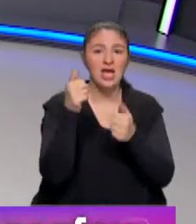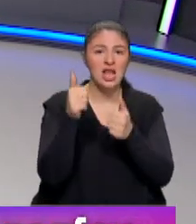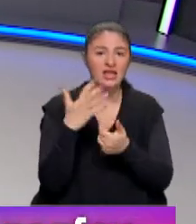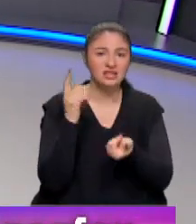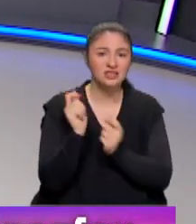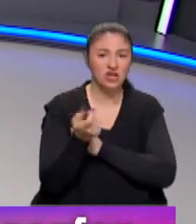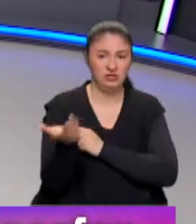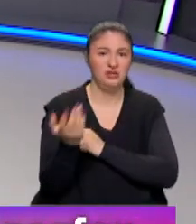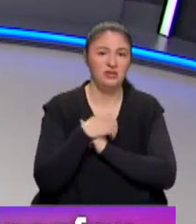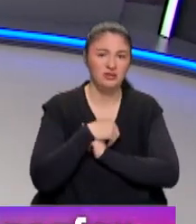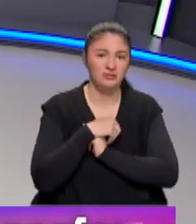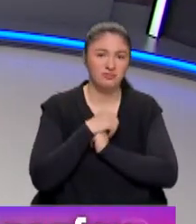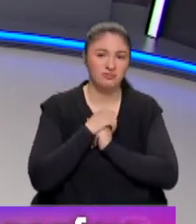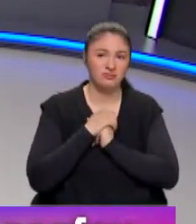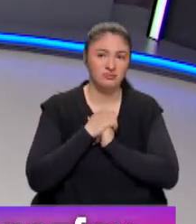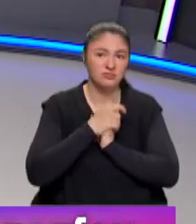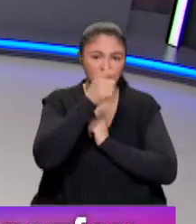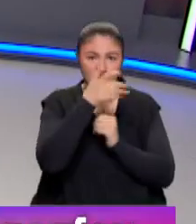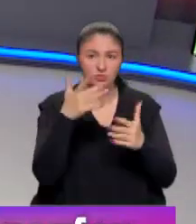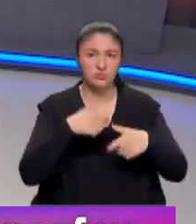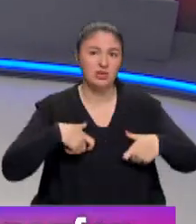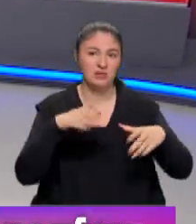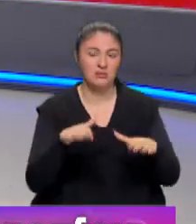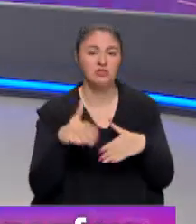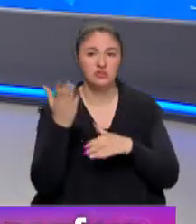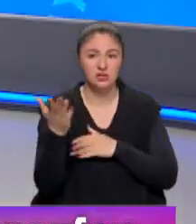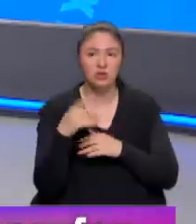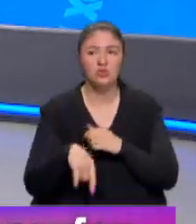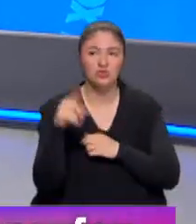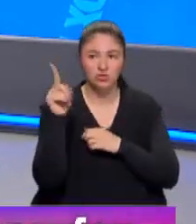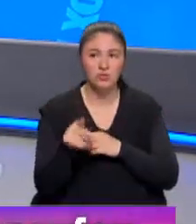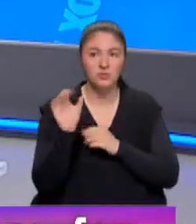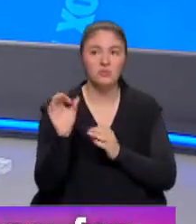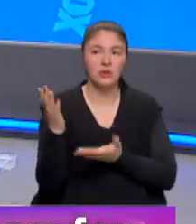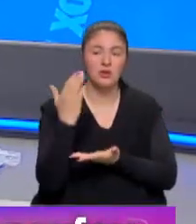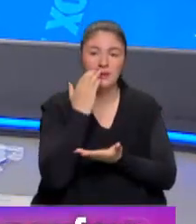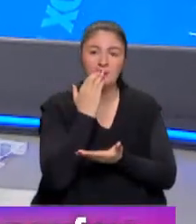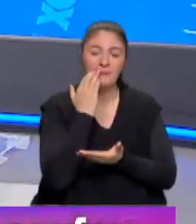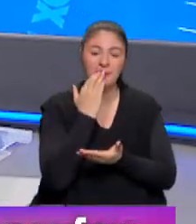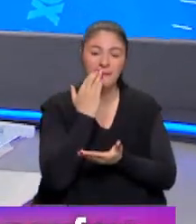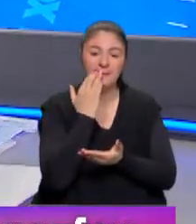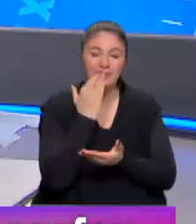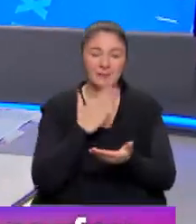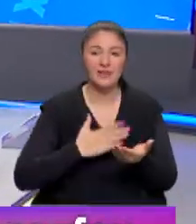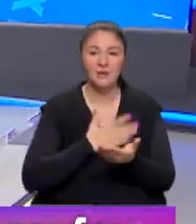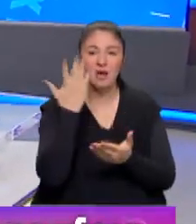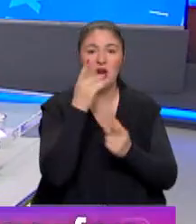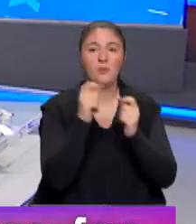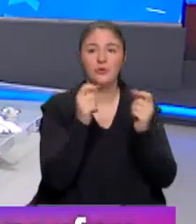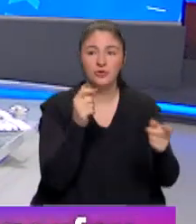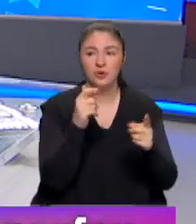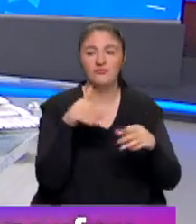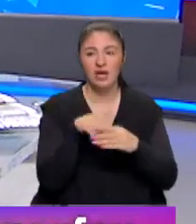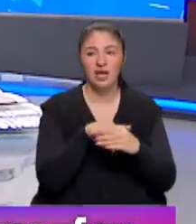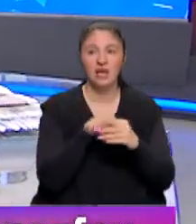nasıl değiştiğini? Türkiye Büyük Millet Meclisi'nde de gündeme bu şekilde CHP Karabük Milletvekili